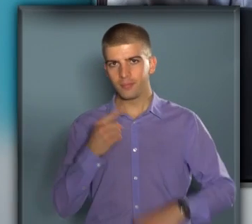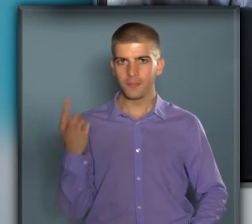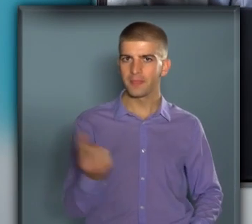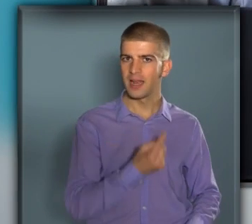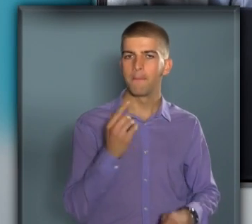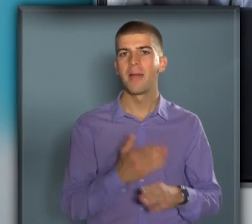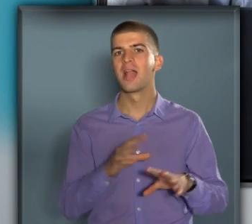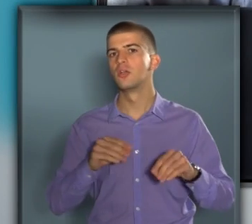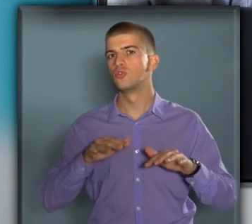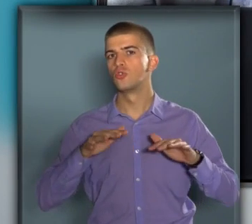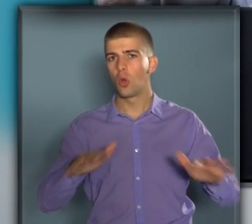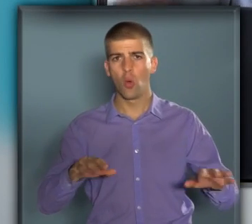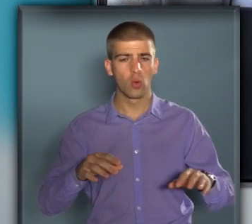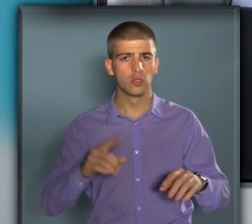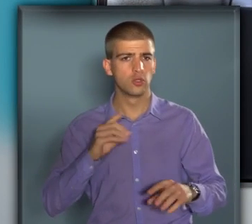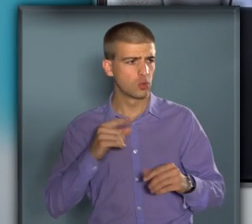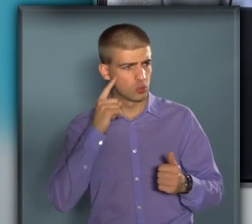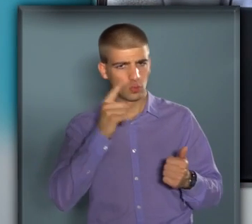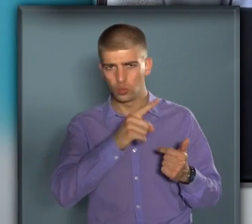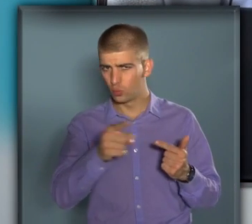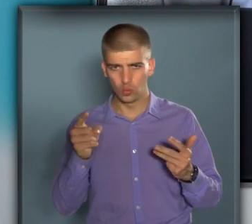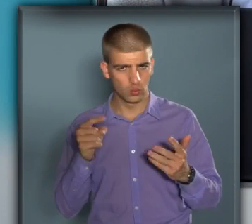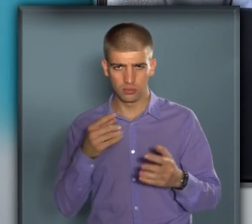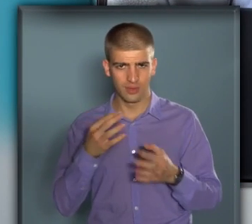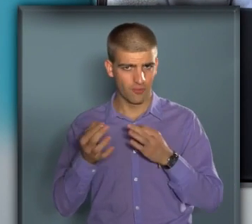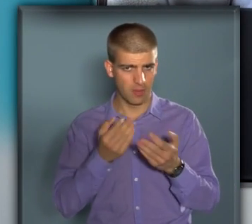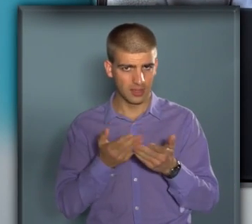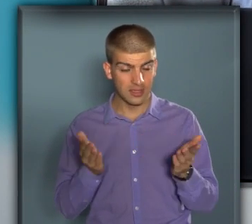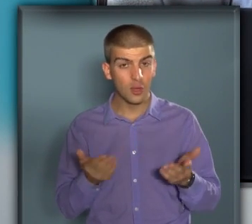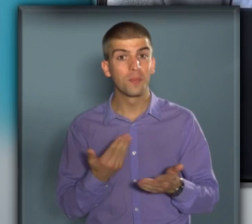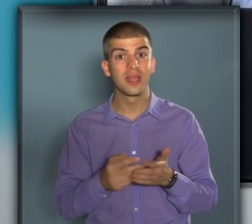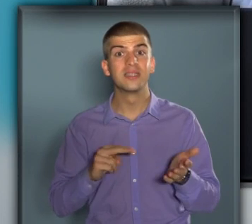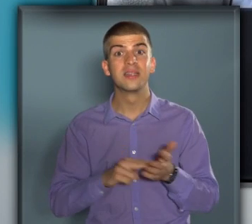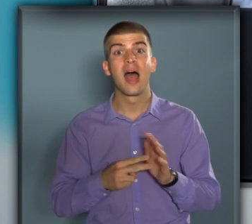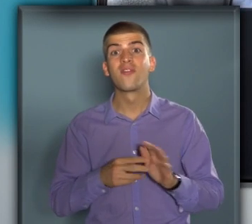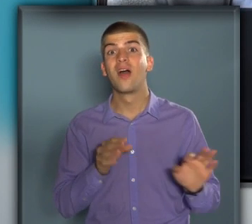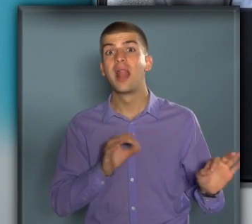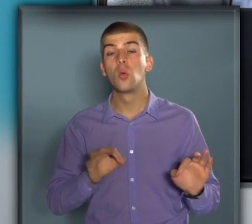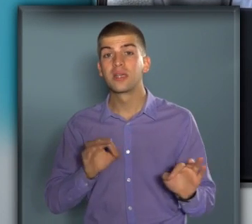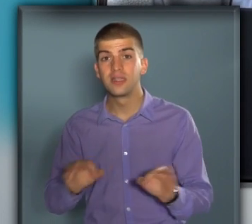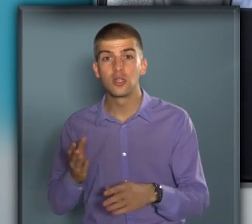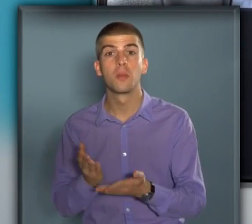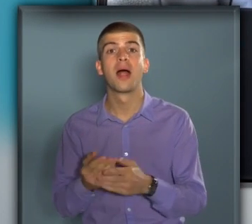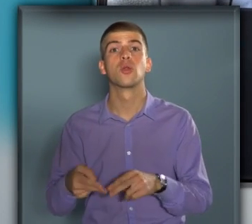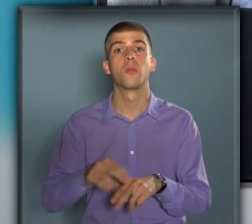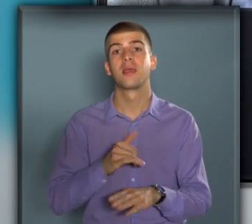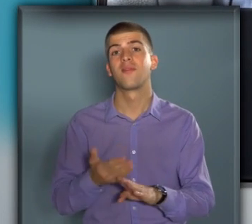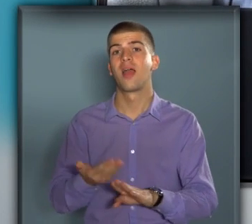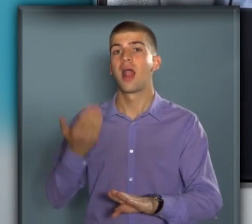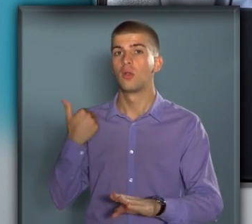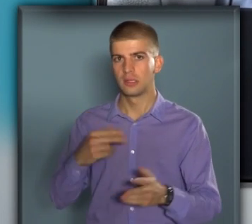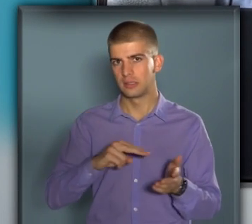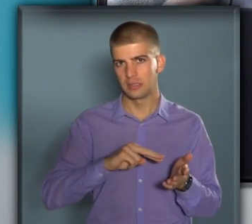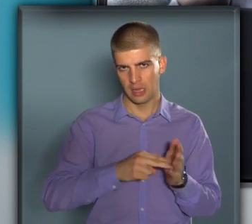vannak sokan, akik nagyon sokat tudnak mindenről, hiszen ennek a projektnek az előkészítése évekkel ezelőtt